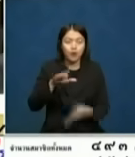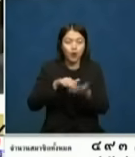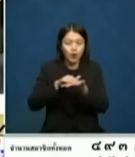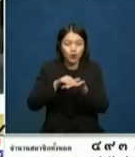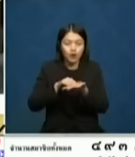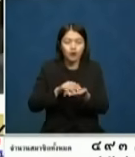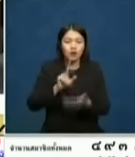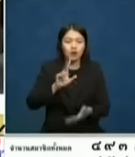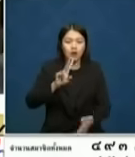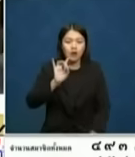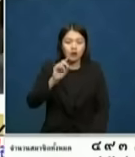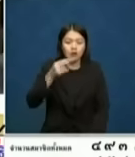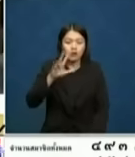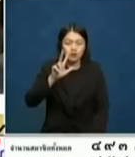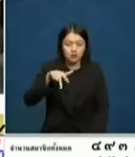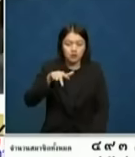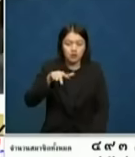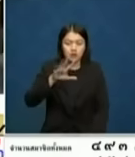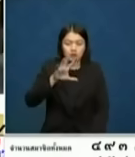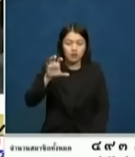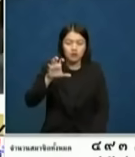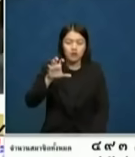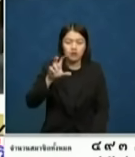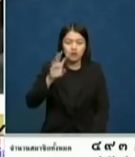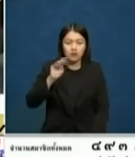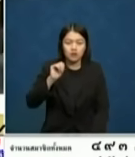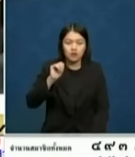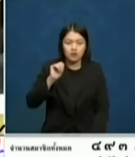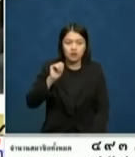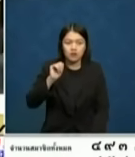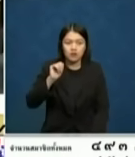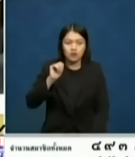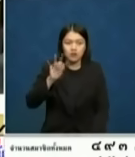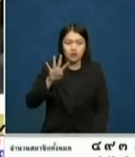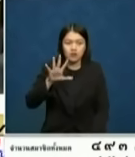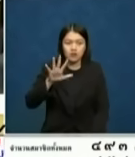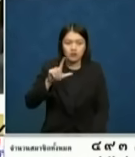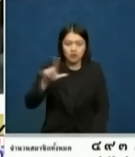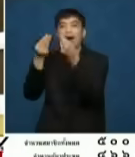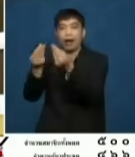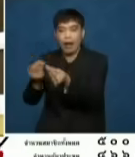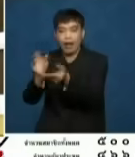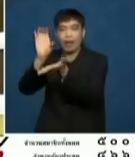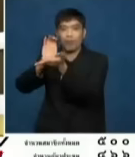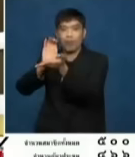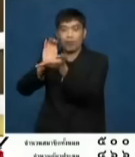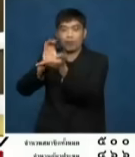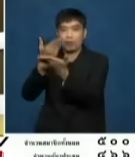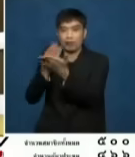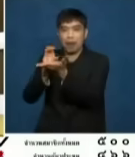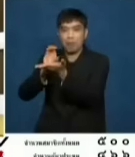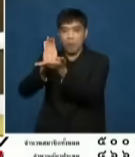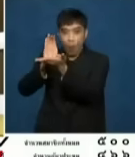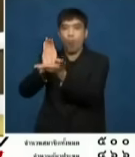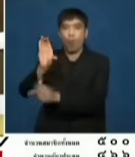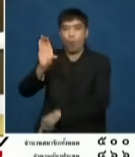ดูยังไม่ได้เห็นอภิปรายรอบนี้นะนี่อันนี้เฉพาะพูดผิดพูดถูกนะอ่านผิดอ่านถูกนะ บอกว่าปรึกษาแก้วตานี่อาจจะปรึกษ